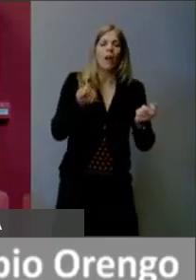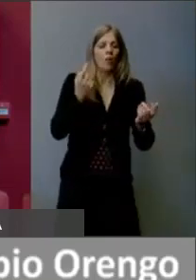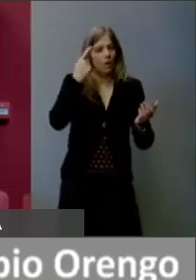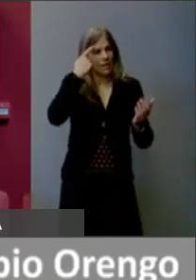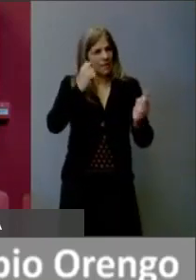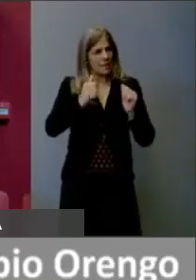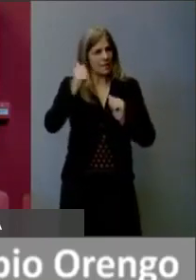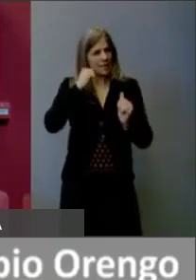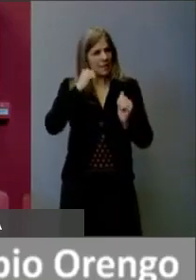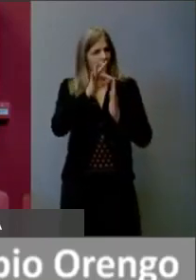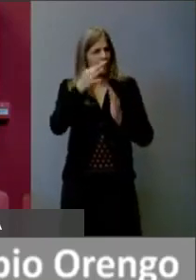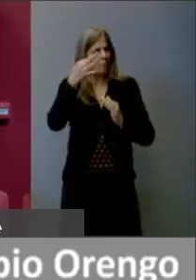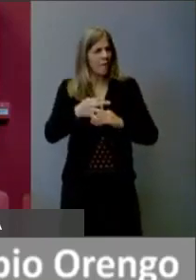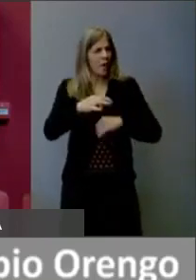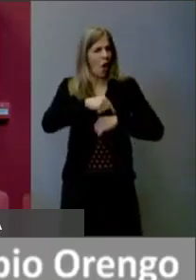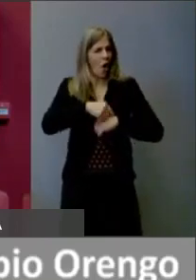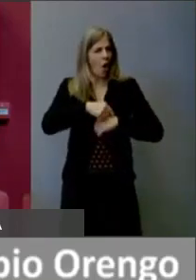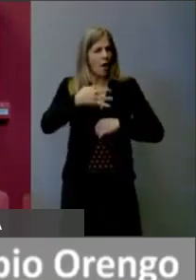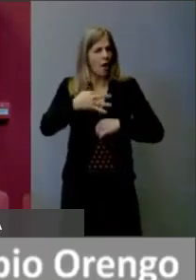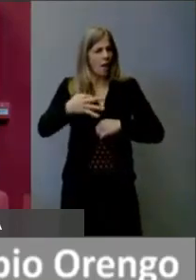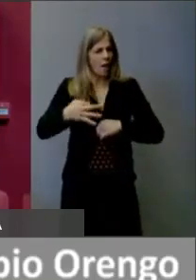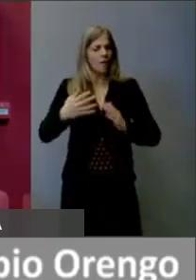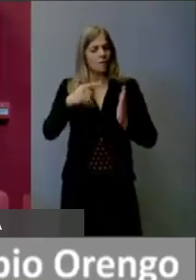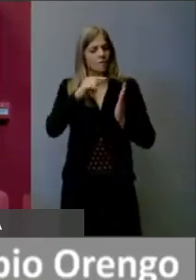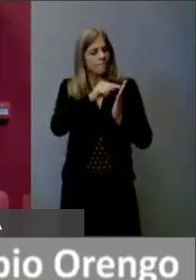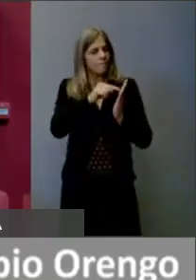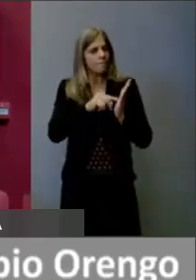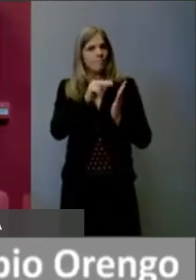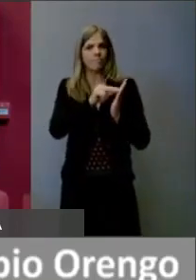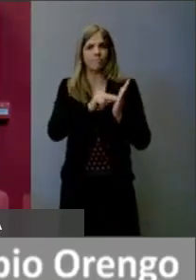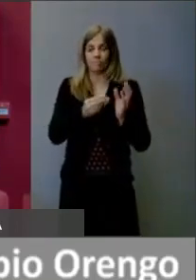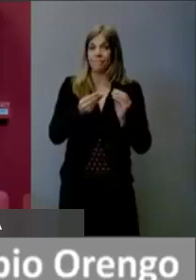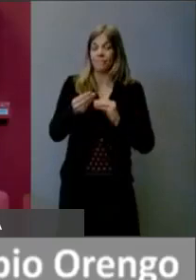che creano questo disturbo, soprattutto